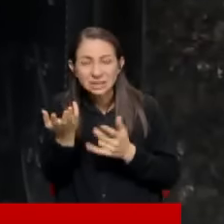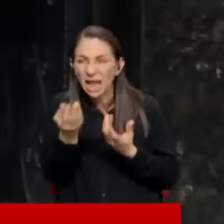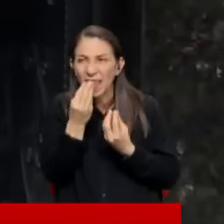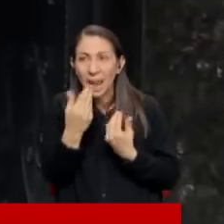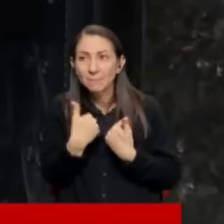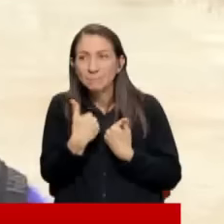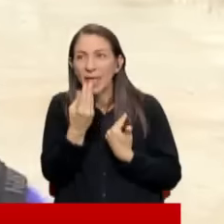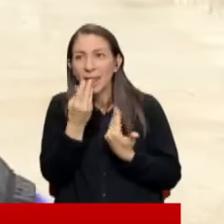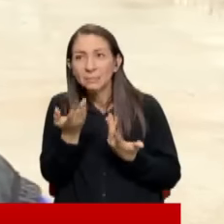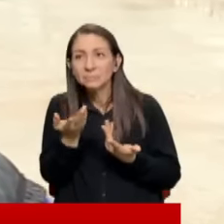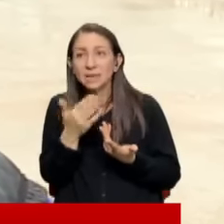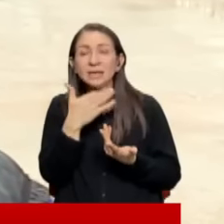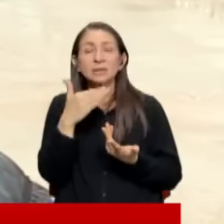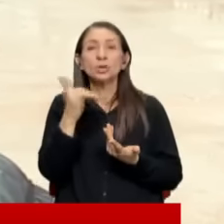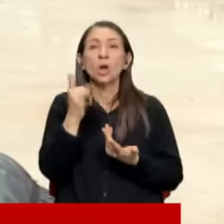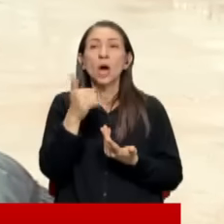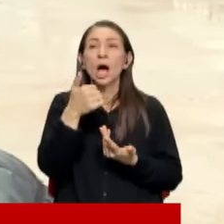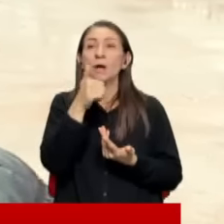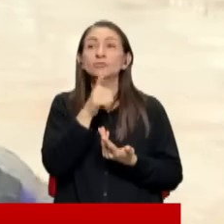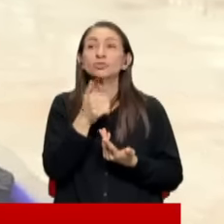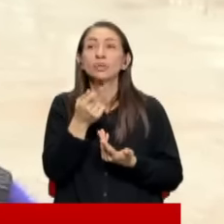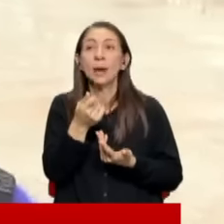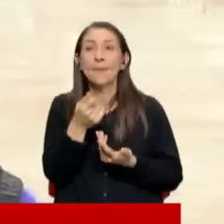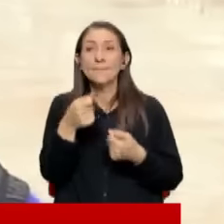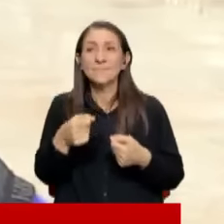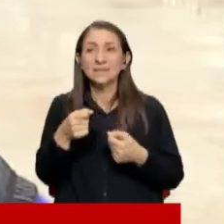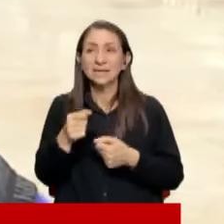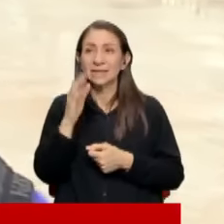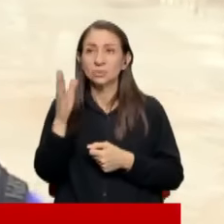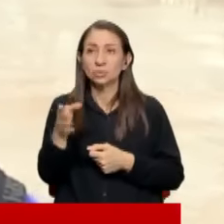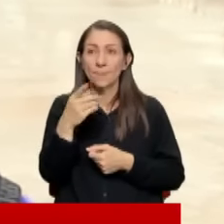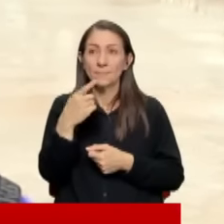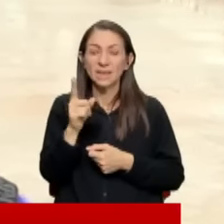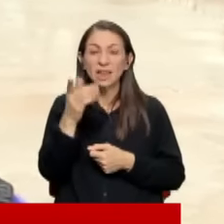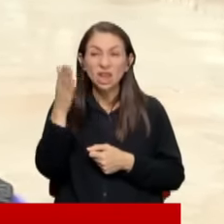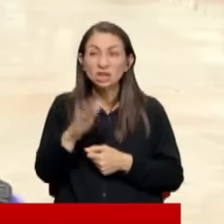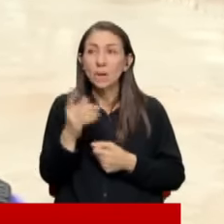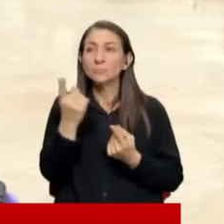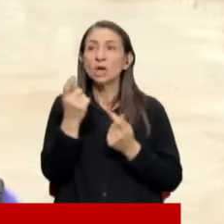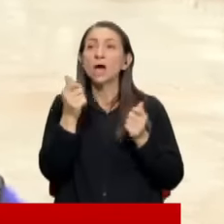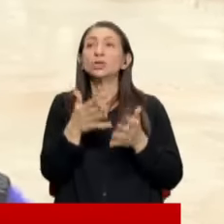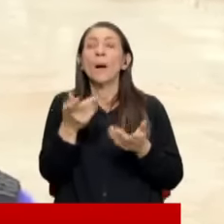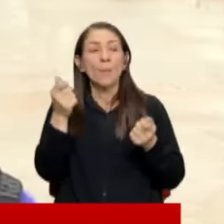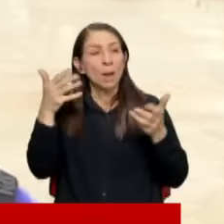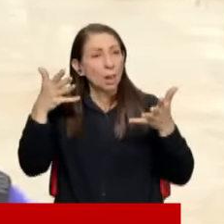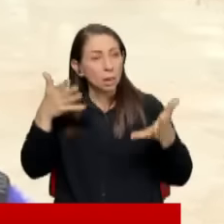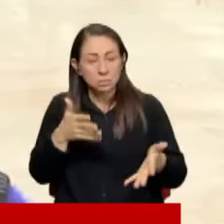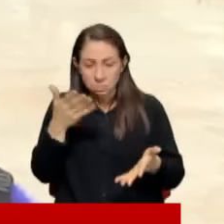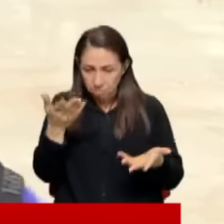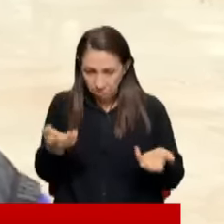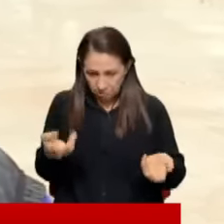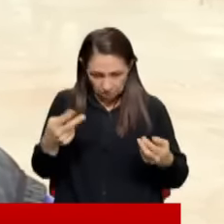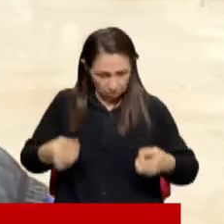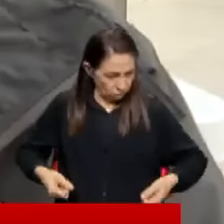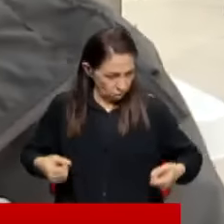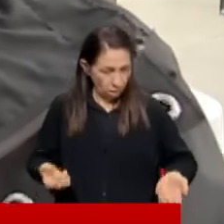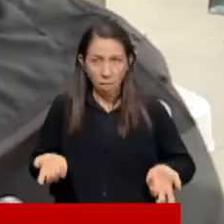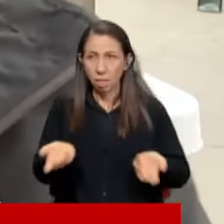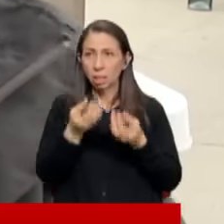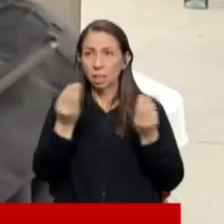yiyelim o zaman biz? Ne yiyelim? Etin kilosu olmuş 600 lira. Pazara çıkıyorsunuz, 1000 liradan aşağı bir şey harcamıyorsunuz ve bakıyorsunuz elinizde 2 poşet